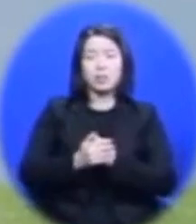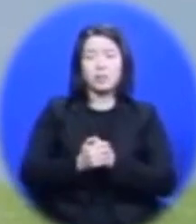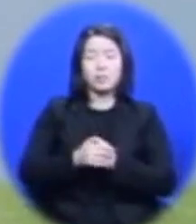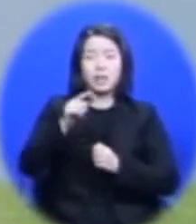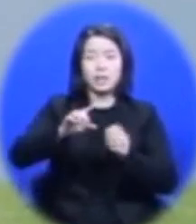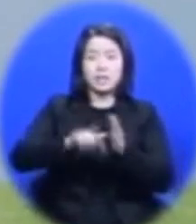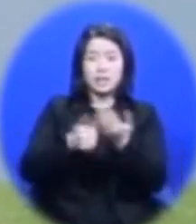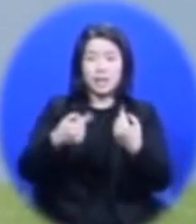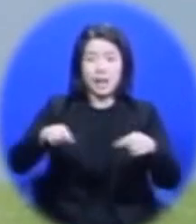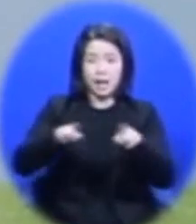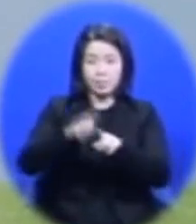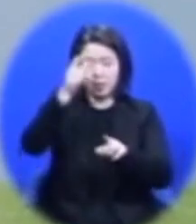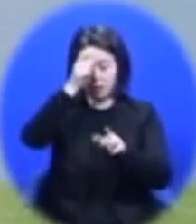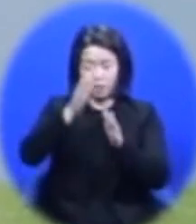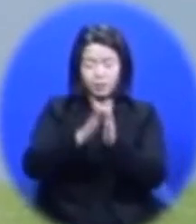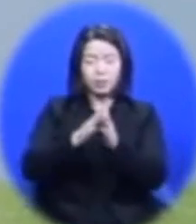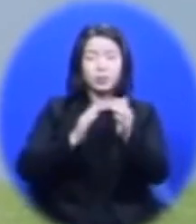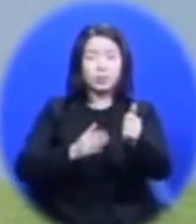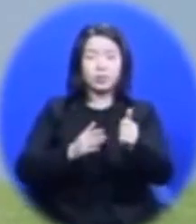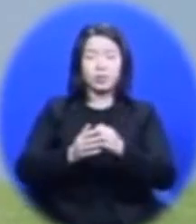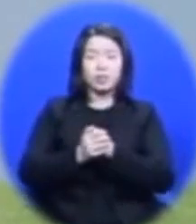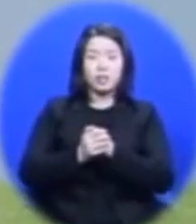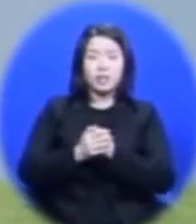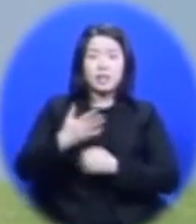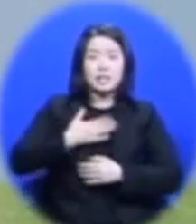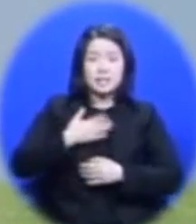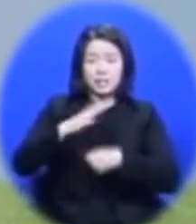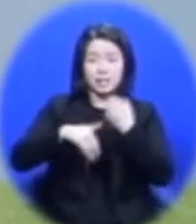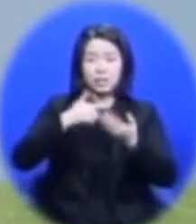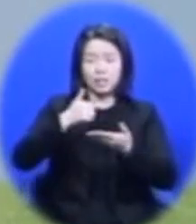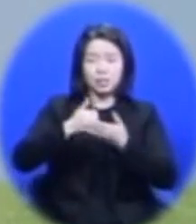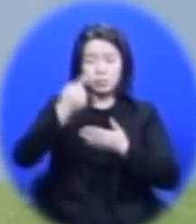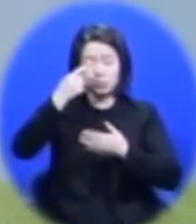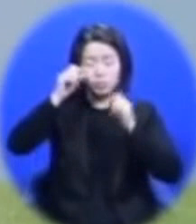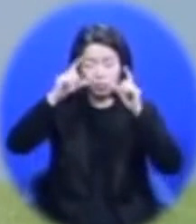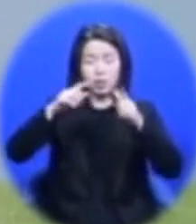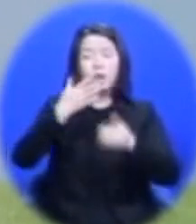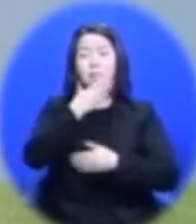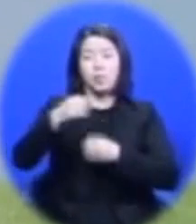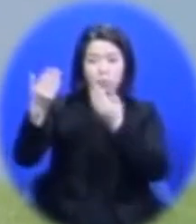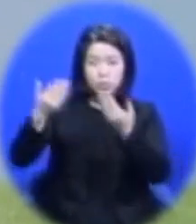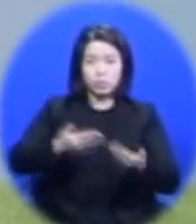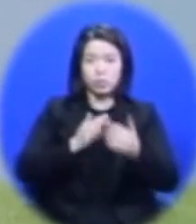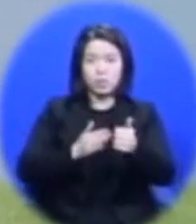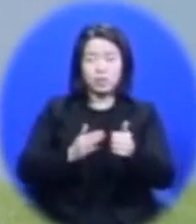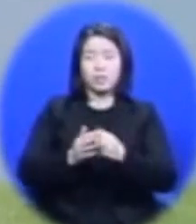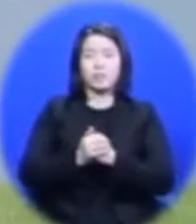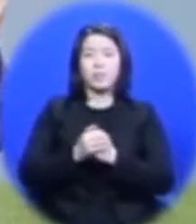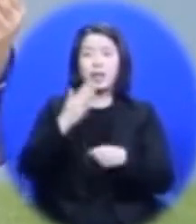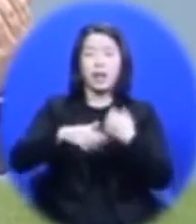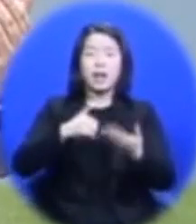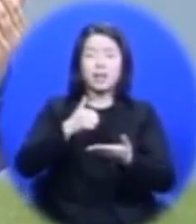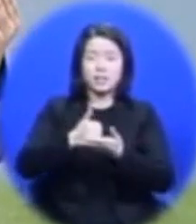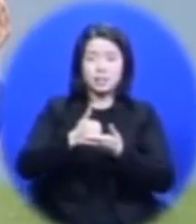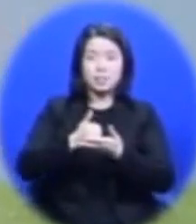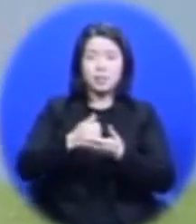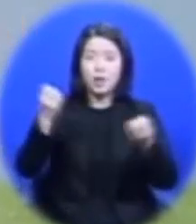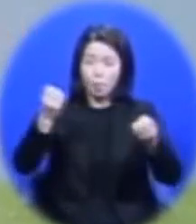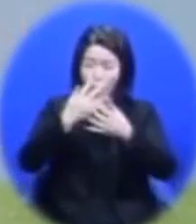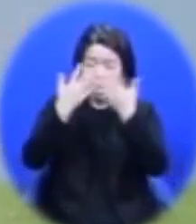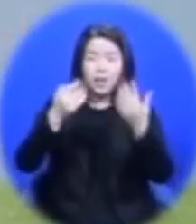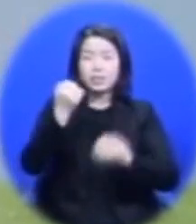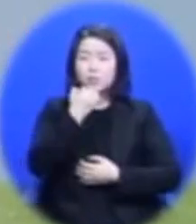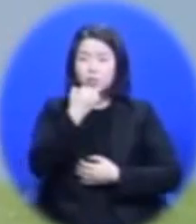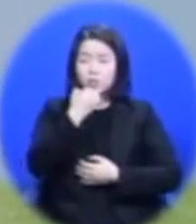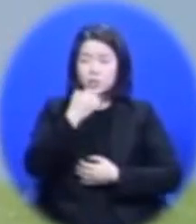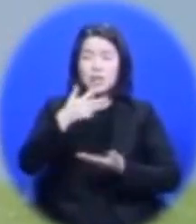같이 기도하겠습니다. 하나님, 제 눈을 열어주세요. 하나님, 저에게 복을 주세요. 하나님, 환히 웃으시는